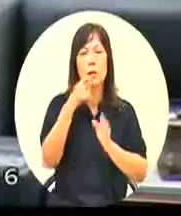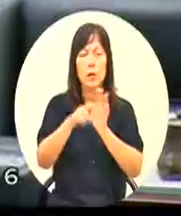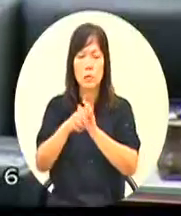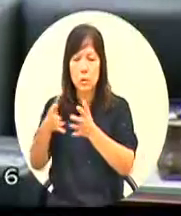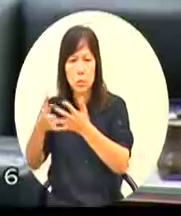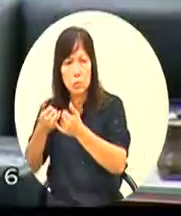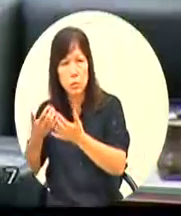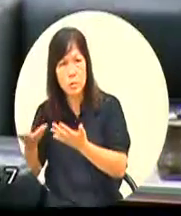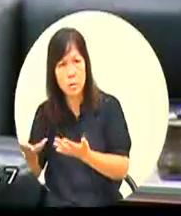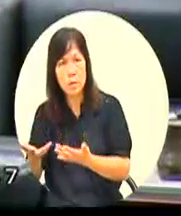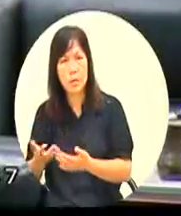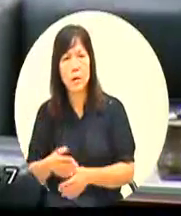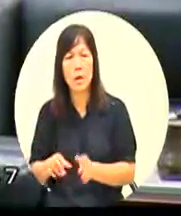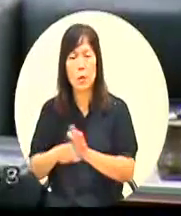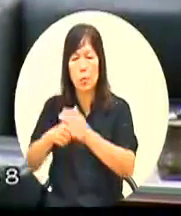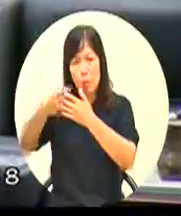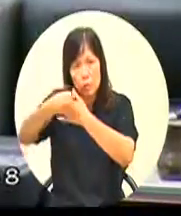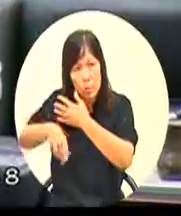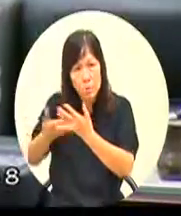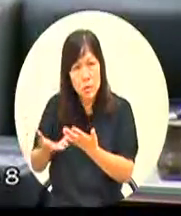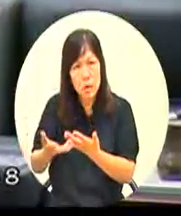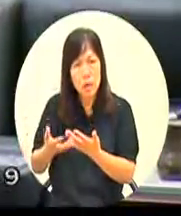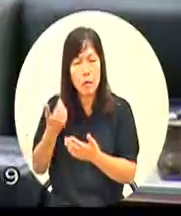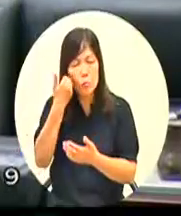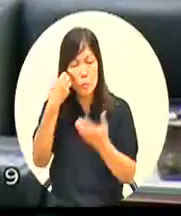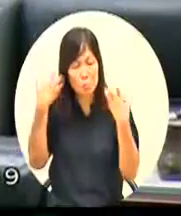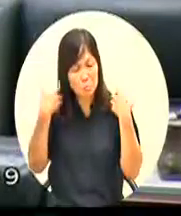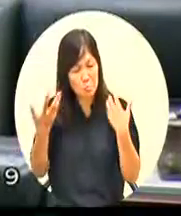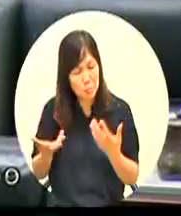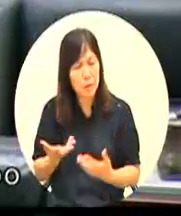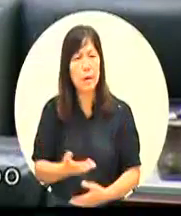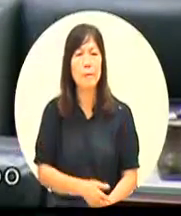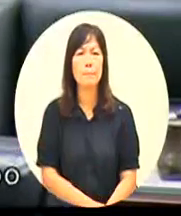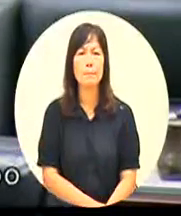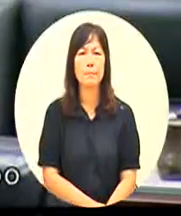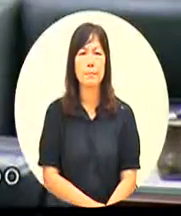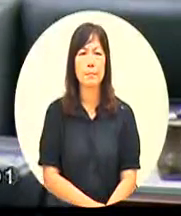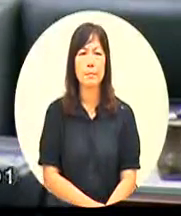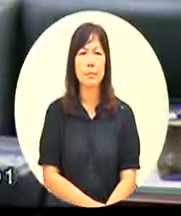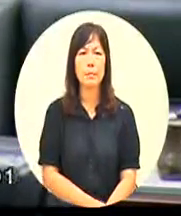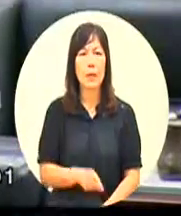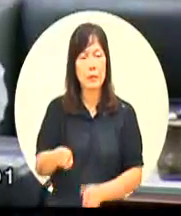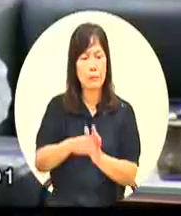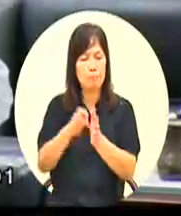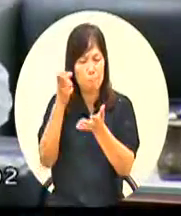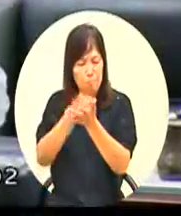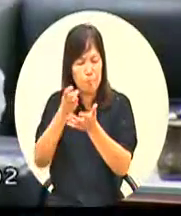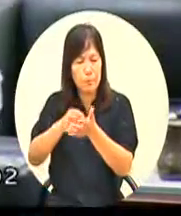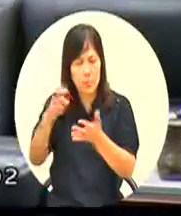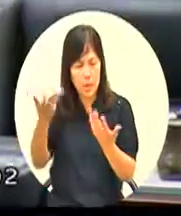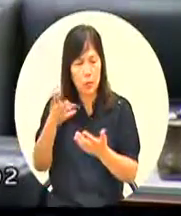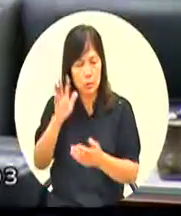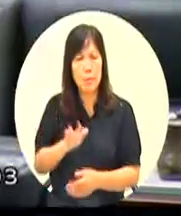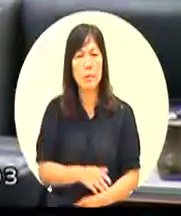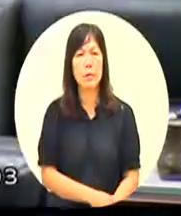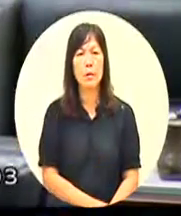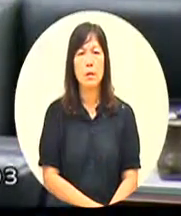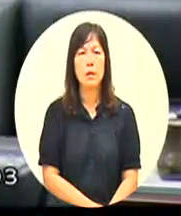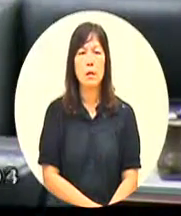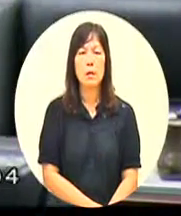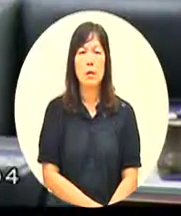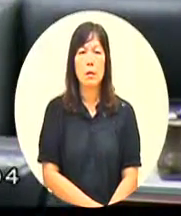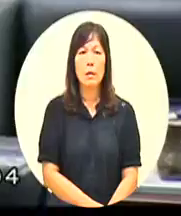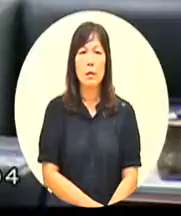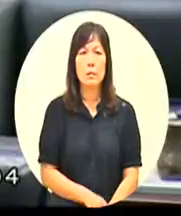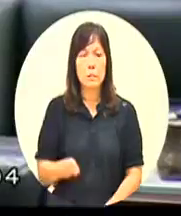身受伤了，这谁要来负责呢？所以这个是非常严重的一个问题，哦。啊，从这一